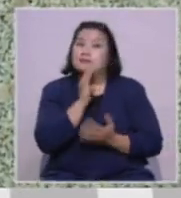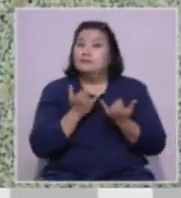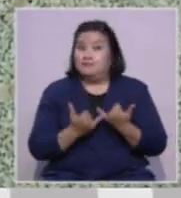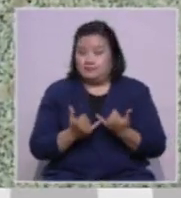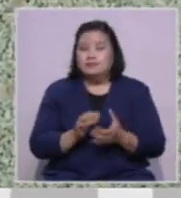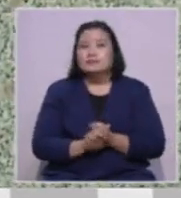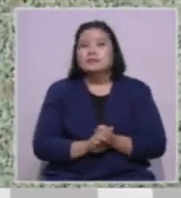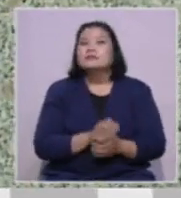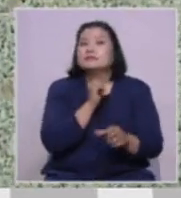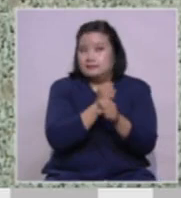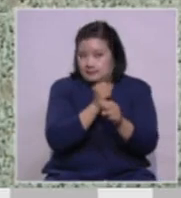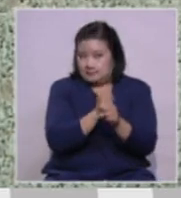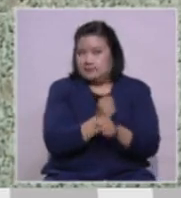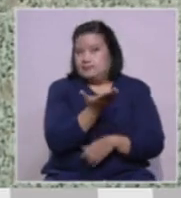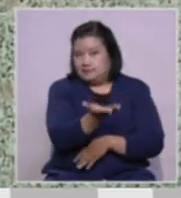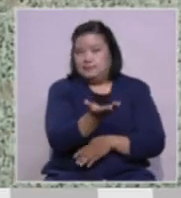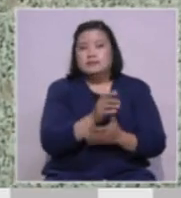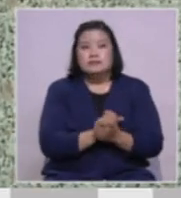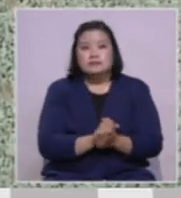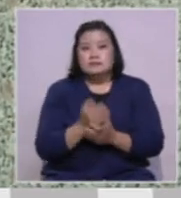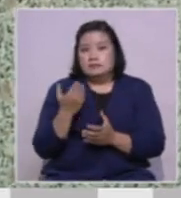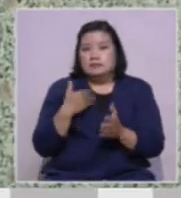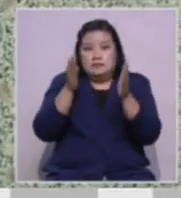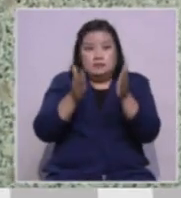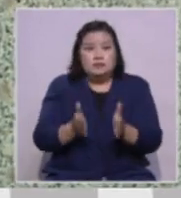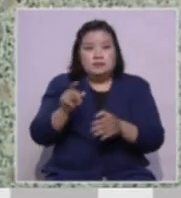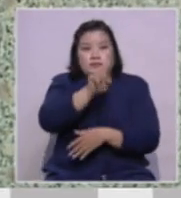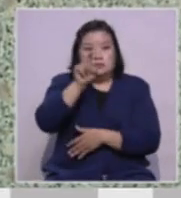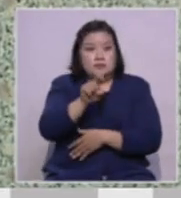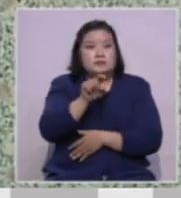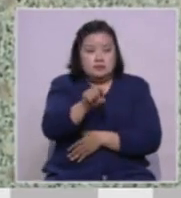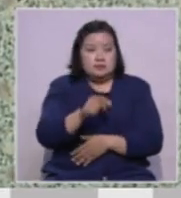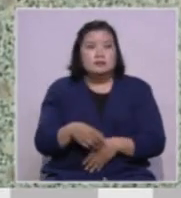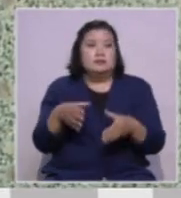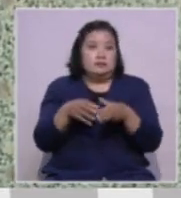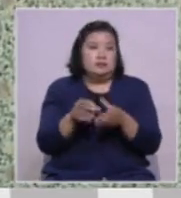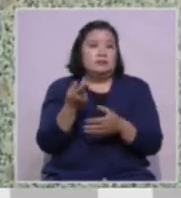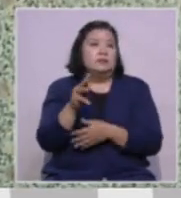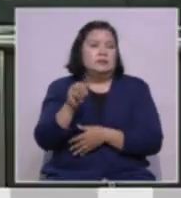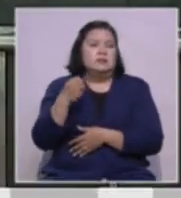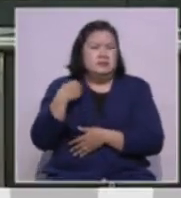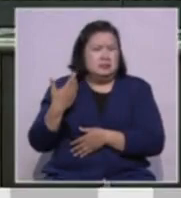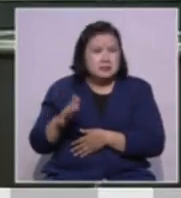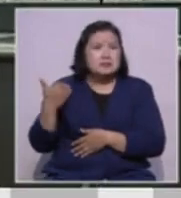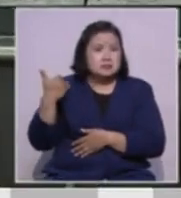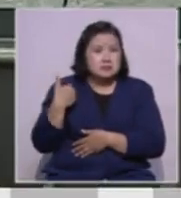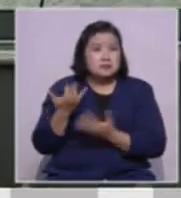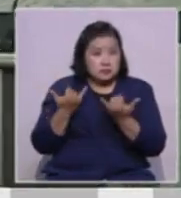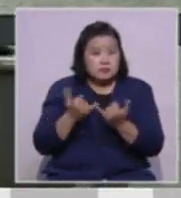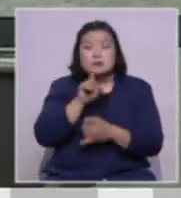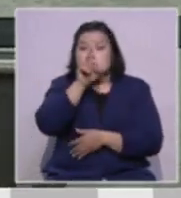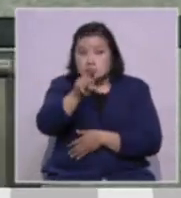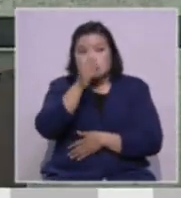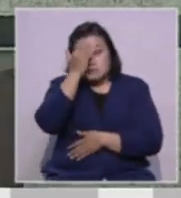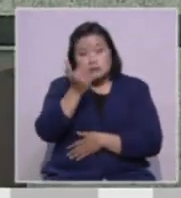ถ้าเรามองอีกมุมนึงเนี่ยเราจะเห็นได้ว่าเสียงครหาในตัวของคณะรัฐมนตรีคนอื่นมันหายไปอาจารย ์ครับ แล้วตอนนี้มันอยู่ที่ทางด้านของร้อยเอกธ